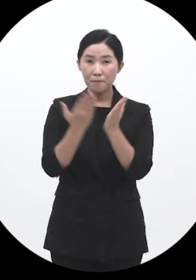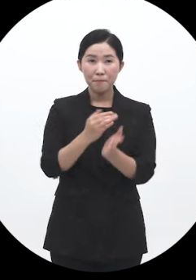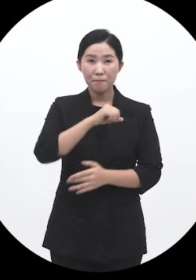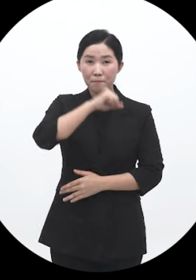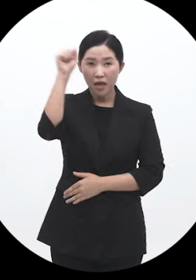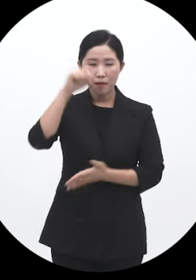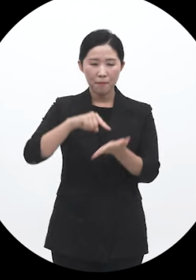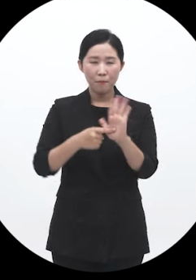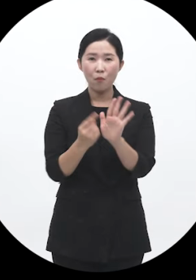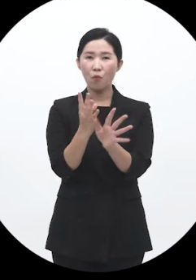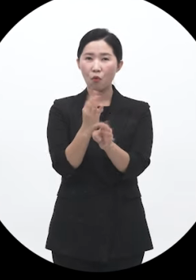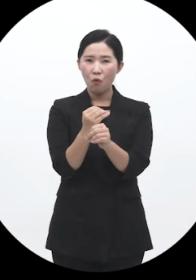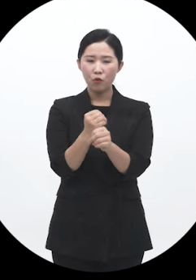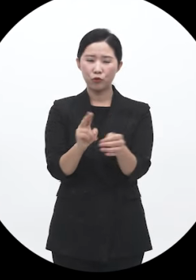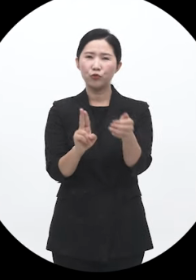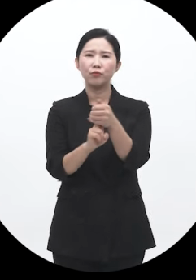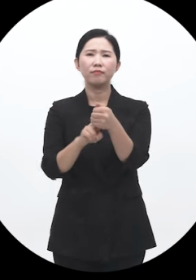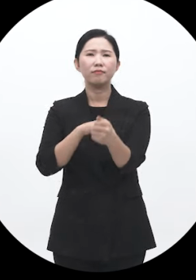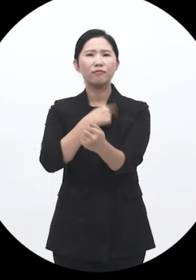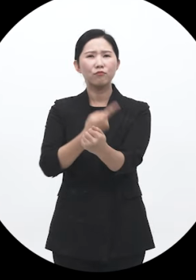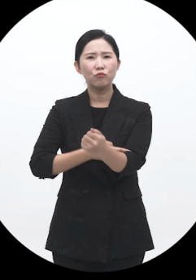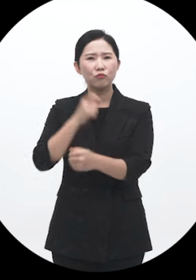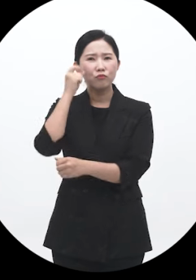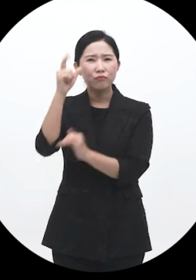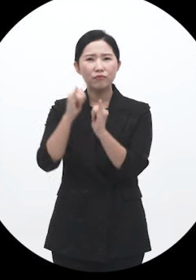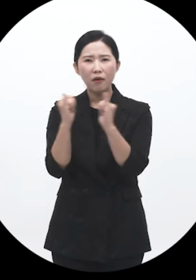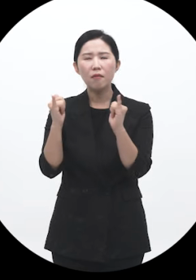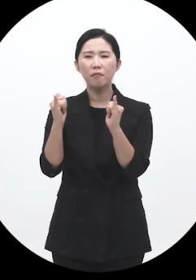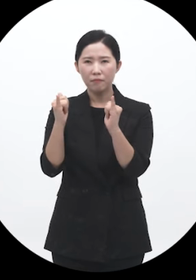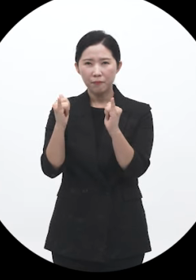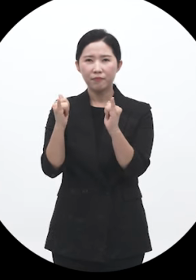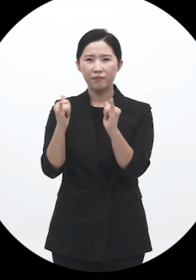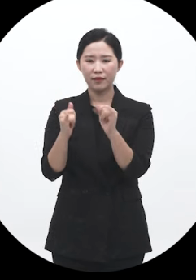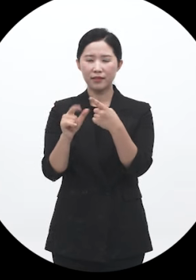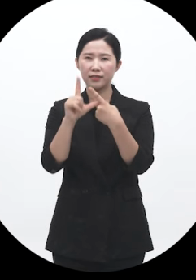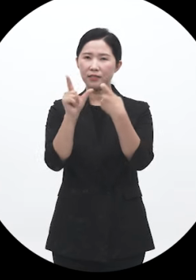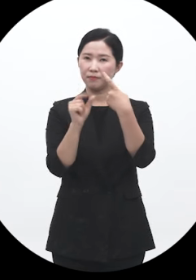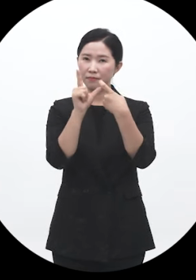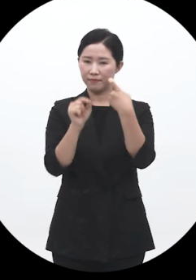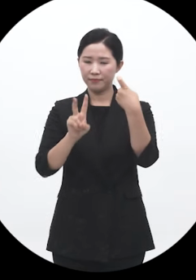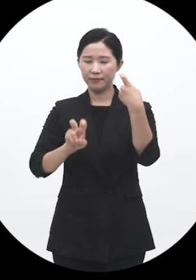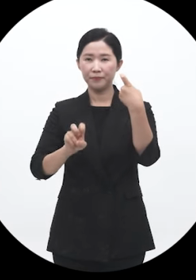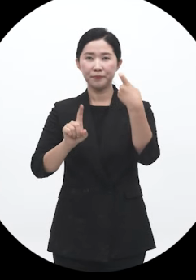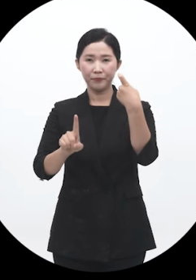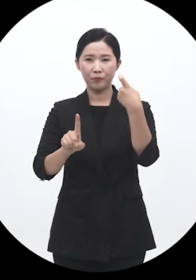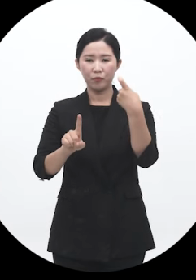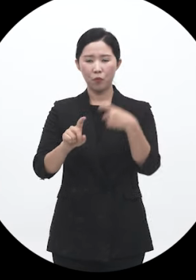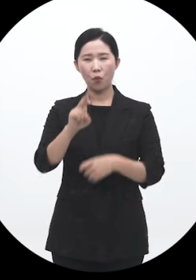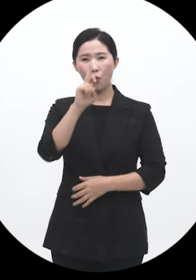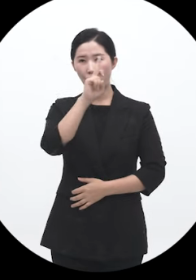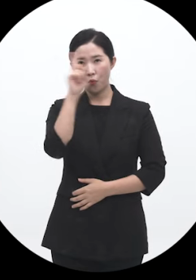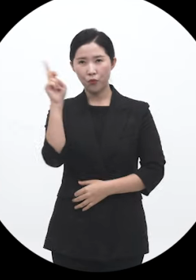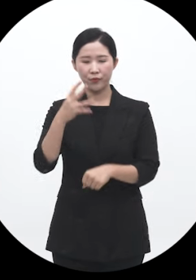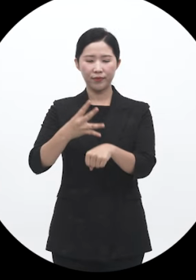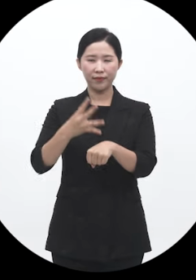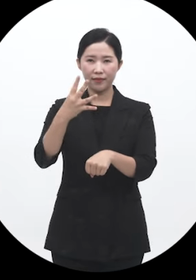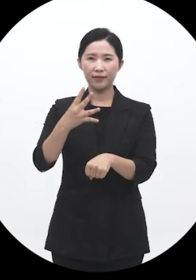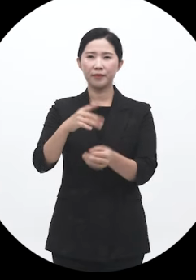일괄 합산 전형인 잠재능력 우수자 서류 전형의 경우에는 11월 21일 오후